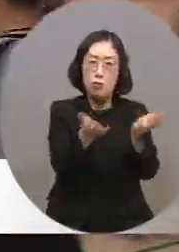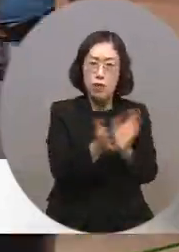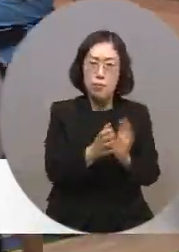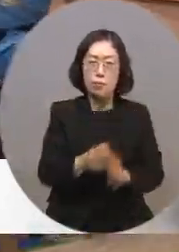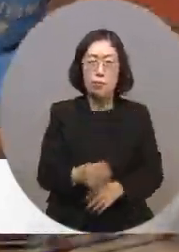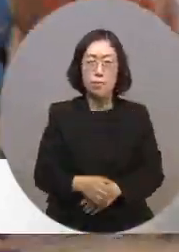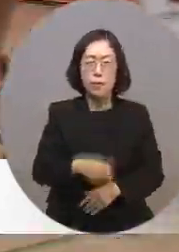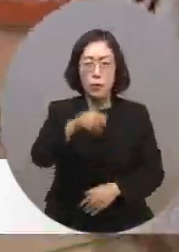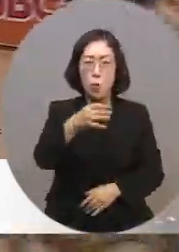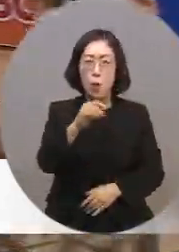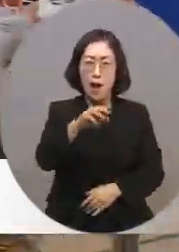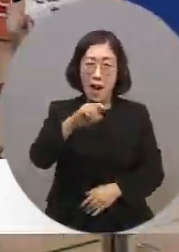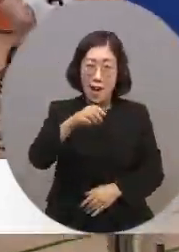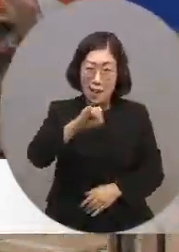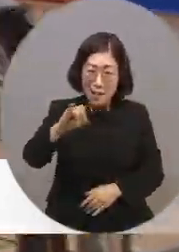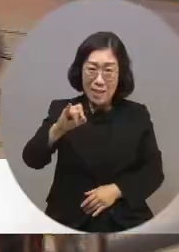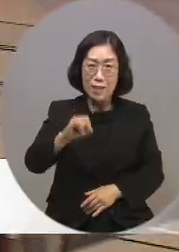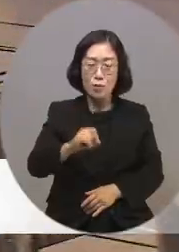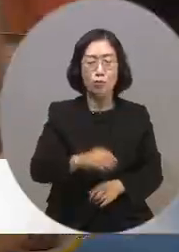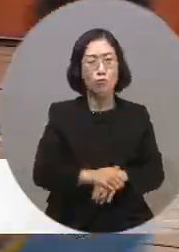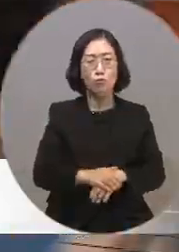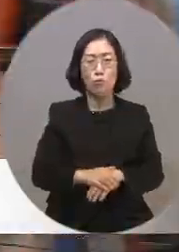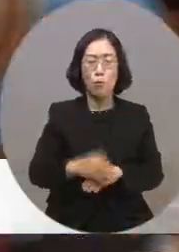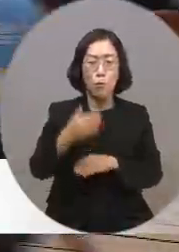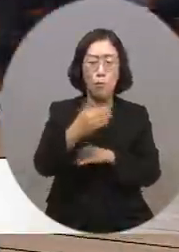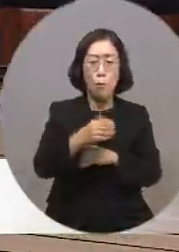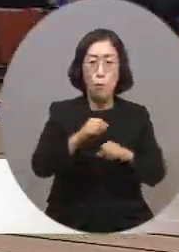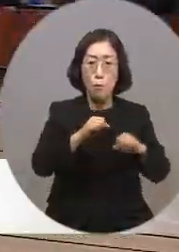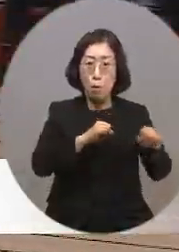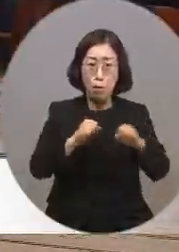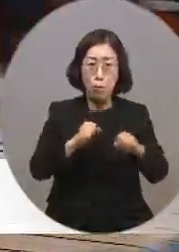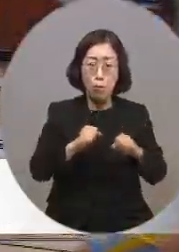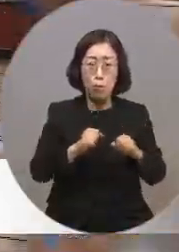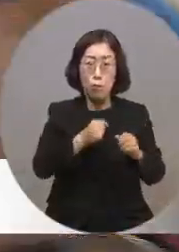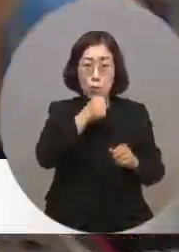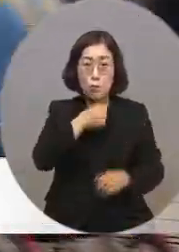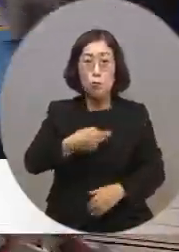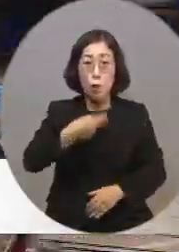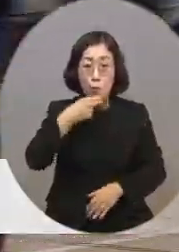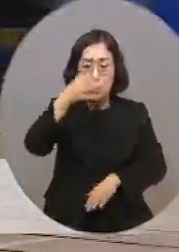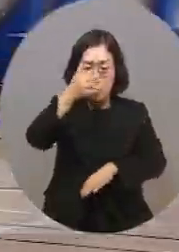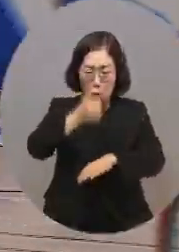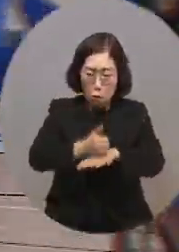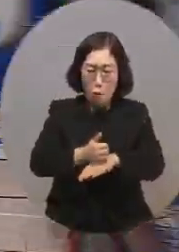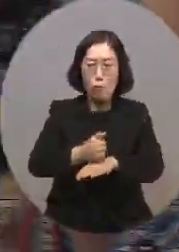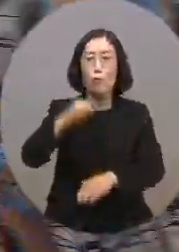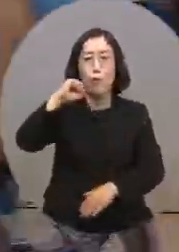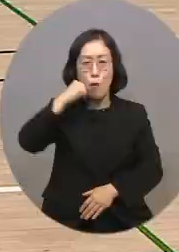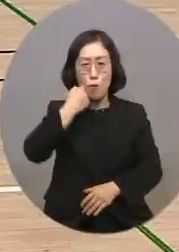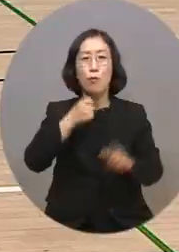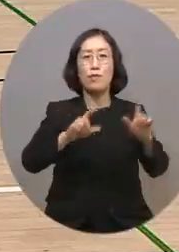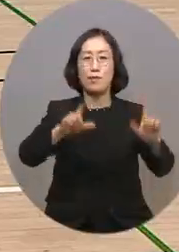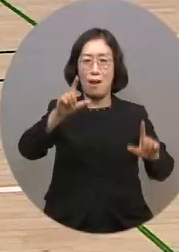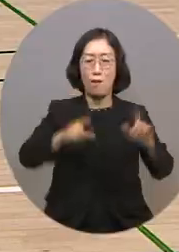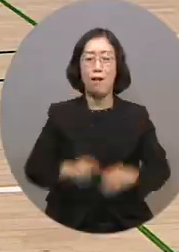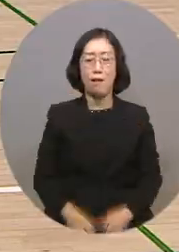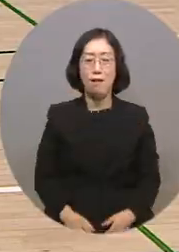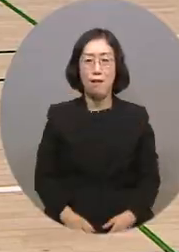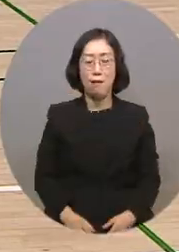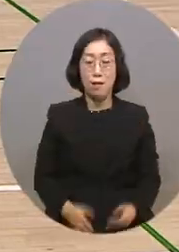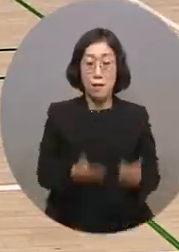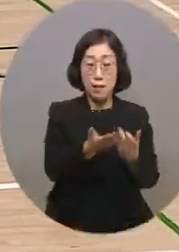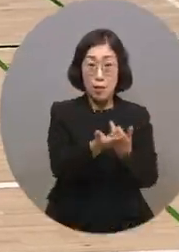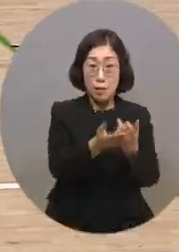선수가 침묵을 지키는 가운데 상대의 수비를 이겨내지 못하며 어려움을 겪었습니다. 그렇게